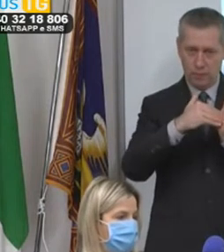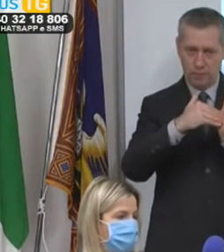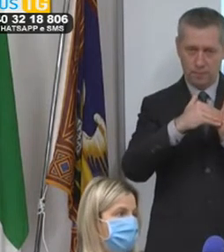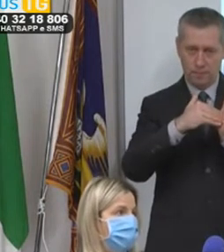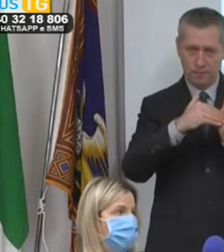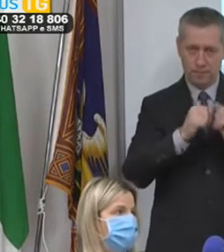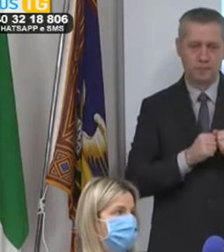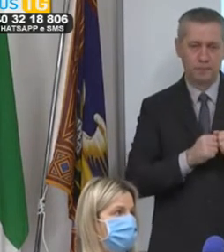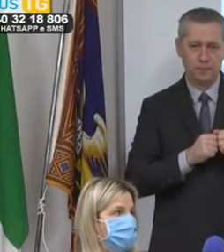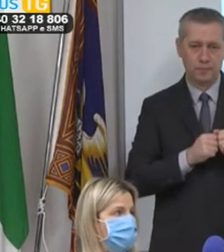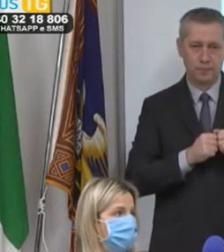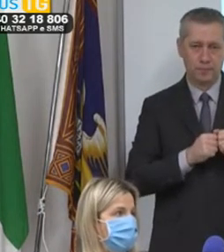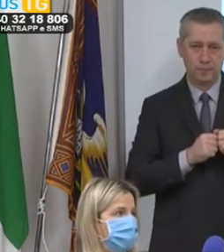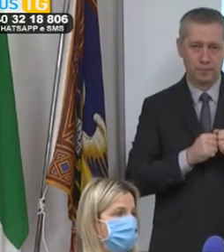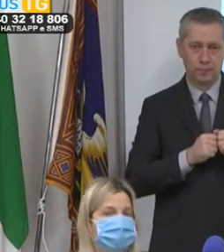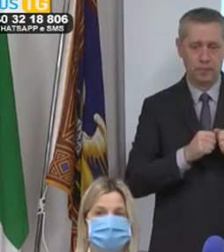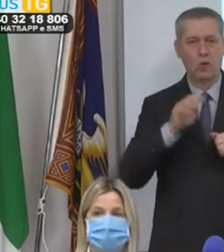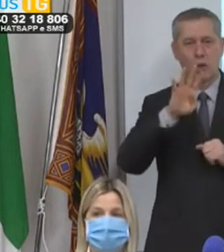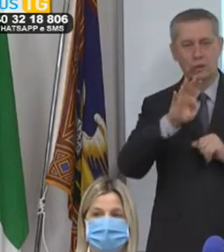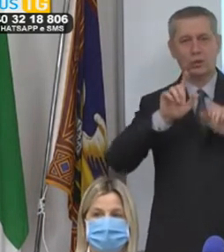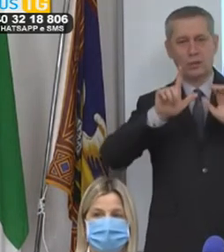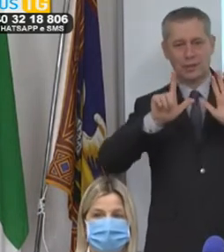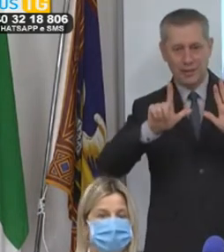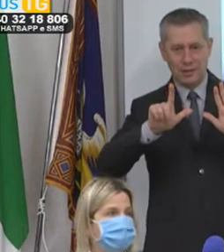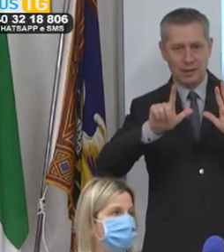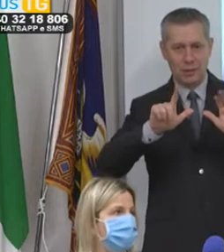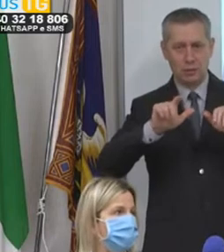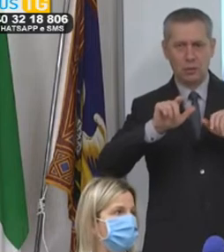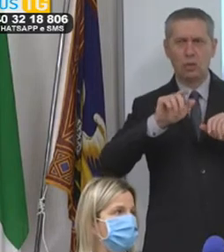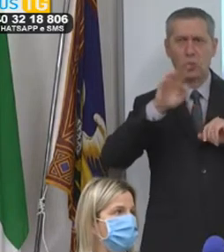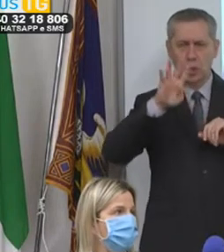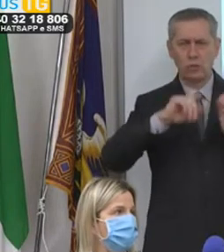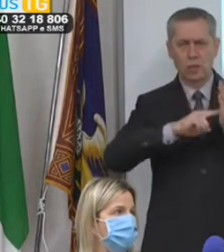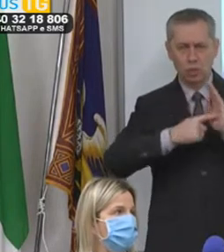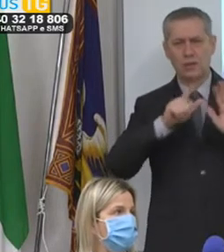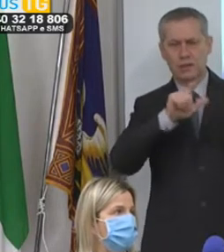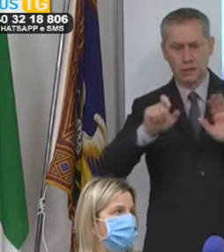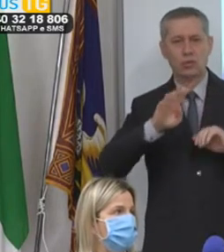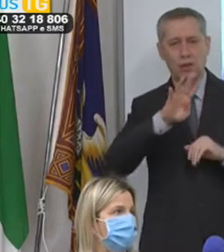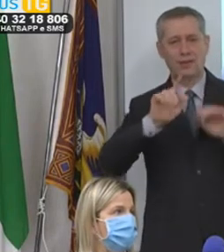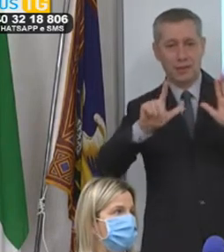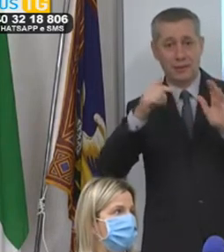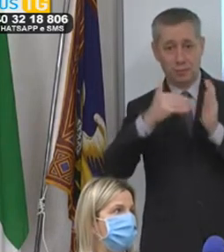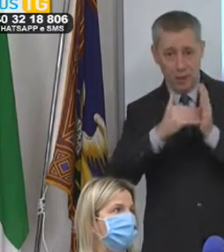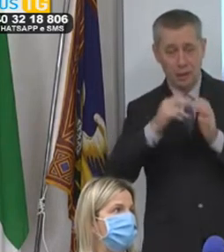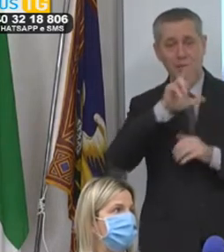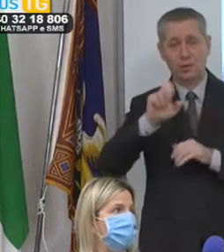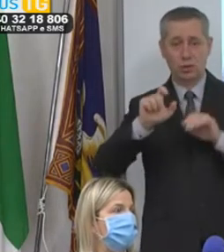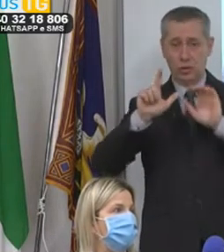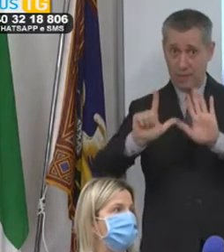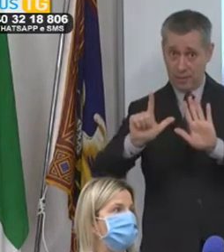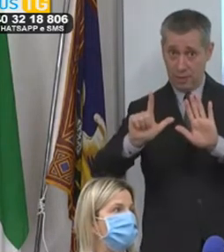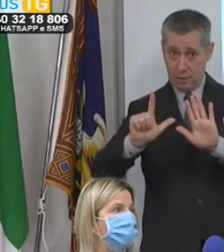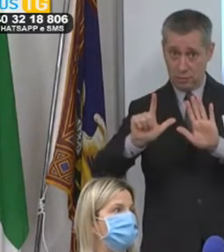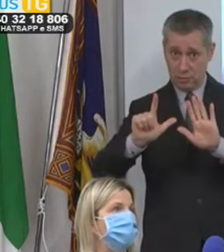punto stampa che c'è un fondo del barile che non si riesce a raggiungere. C'è un target, gli AIRE, cioè quelli residenti all'estero ma che sono nelle